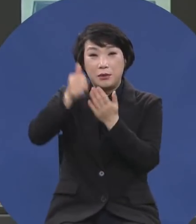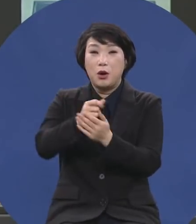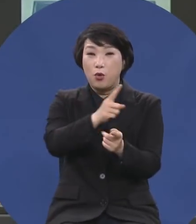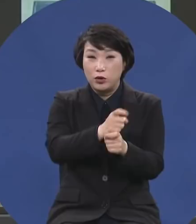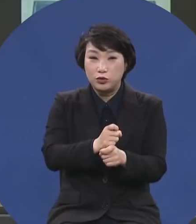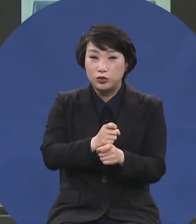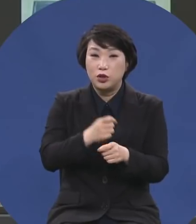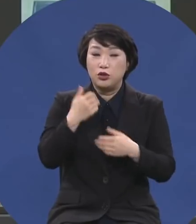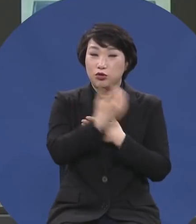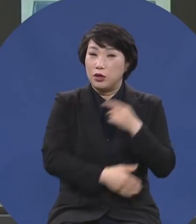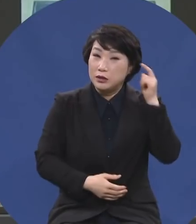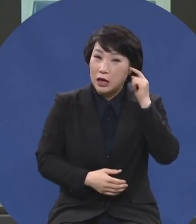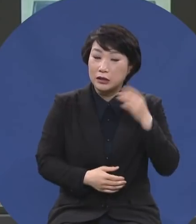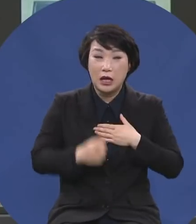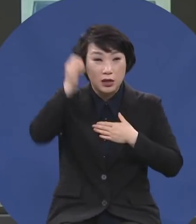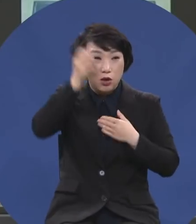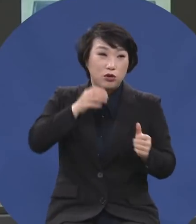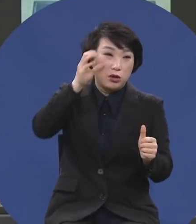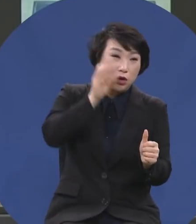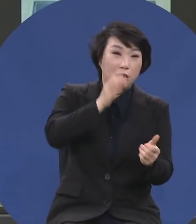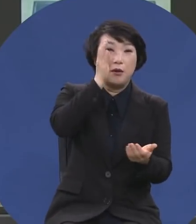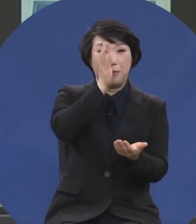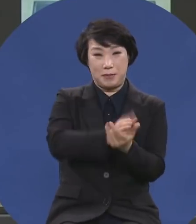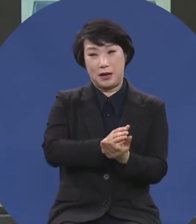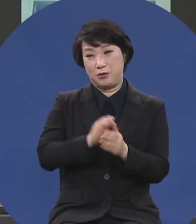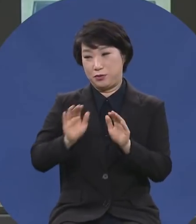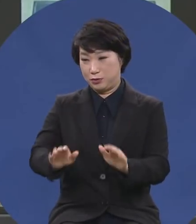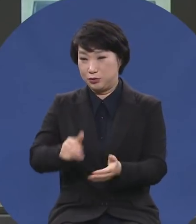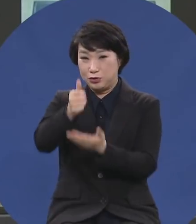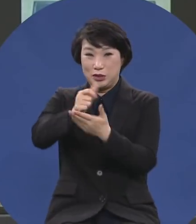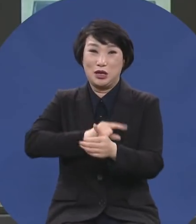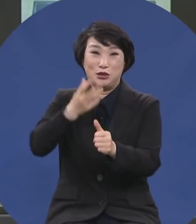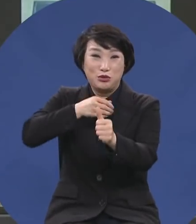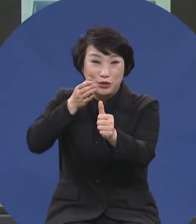생각에 내주지 않기를 주님의 이름으로